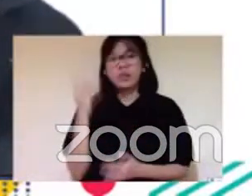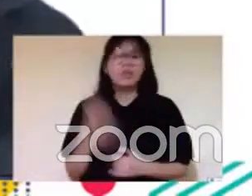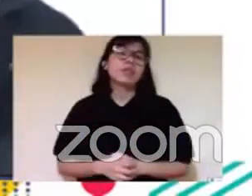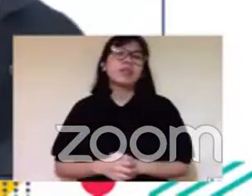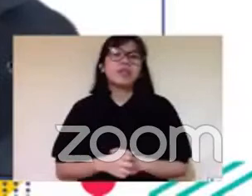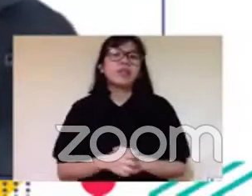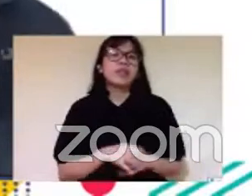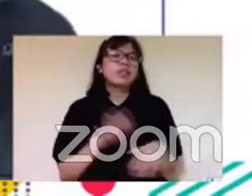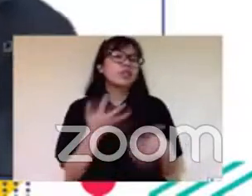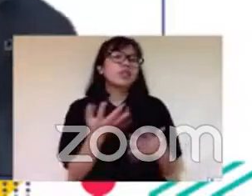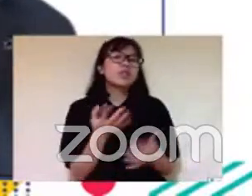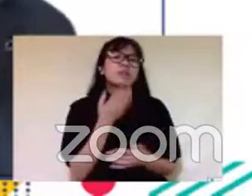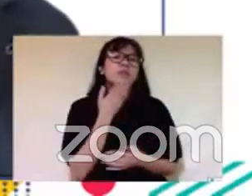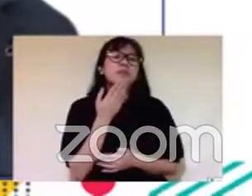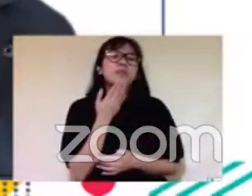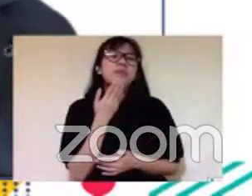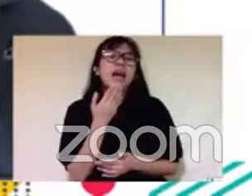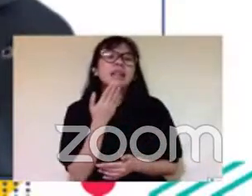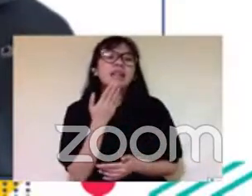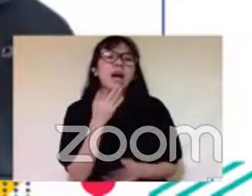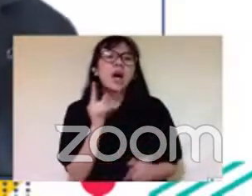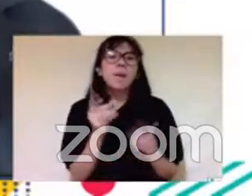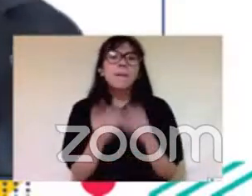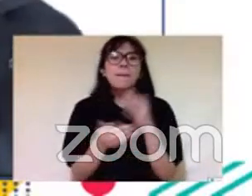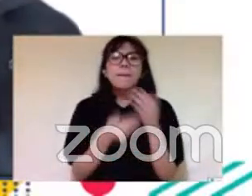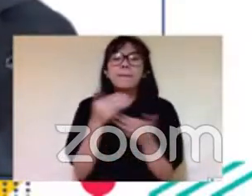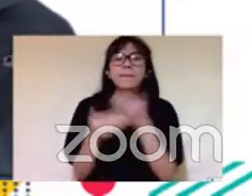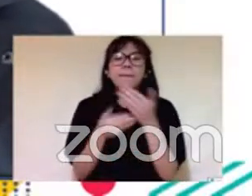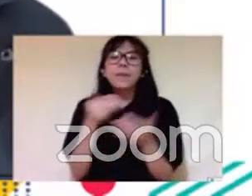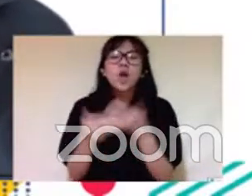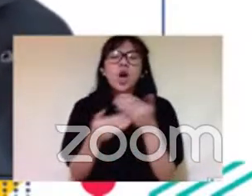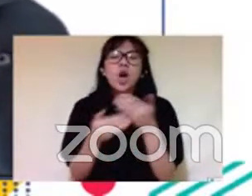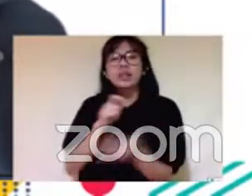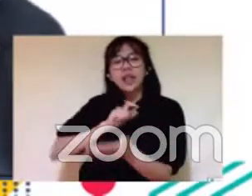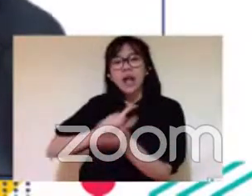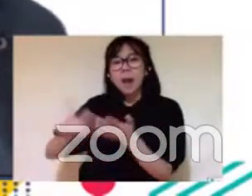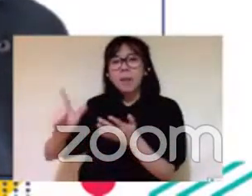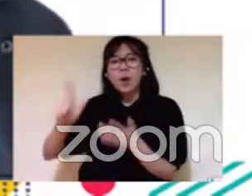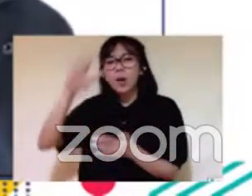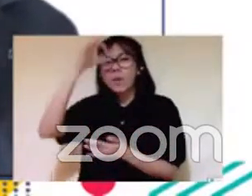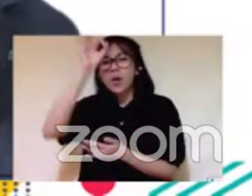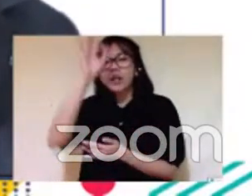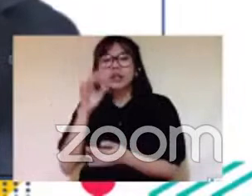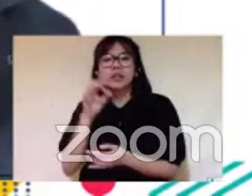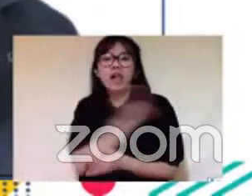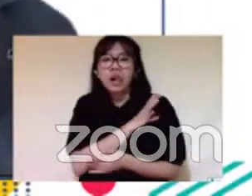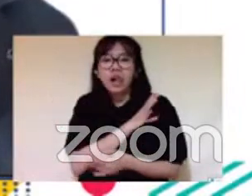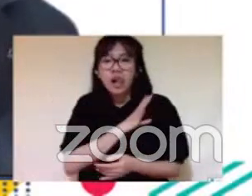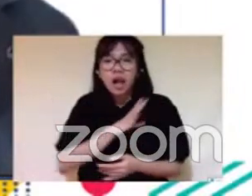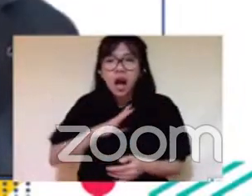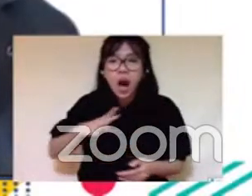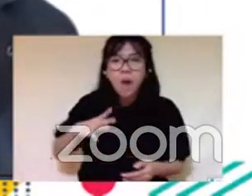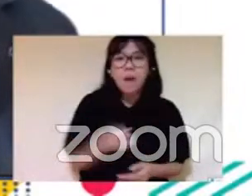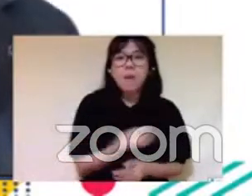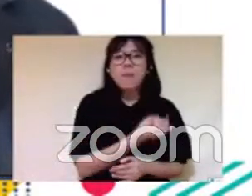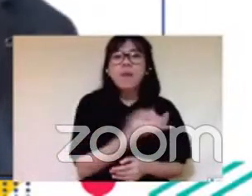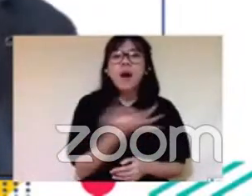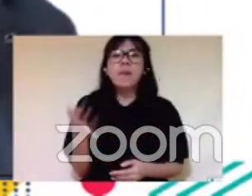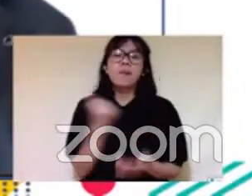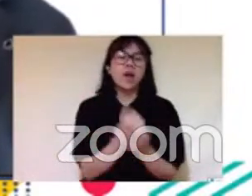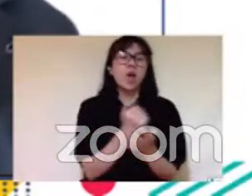lama sih nih biar teman-teman mungkin biar pede gitu untuk lapor ke polisi karena takutnya aduh, malah setahun padahal mah duitnya mah cuman berapa gitu